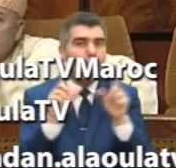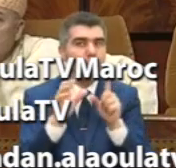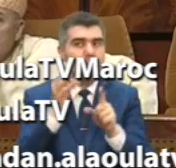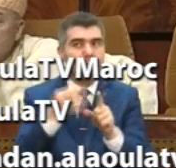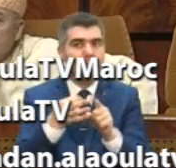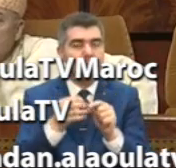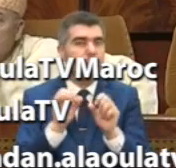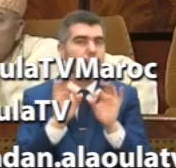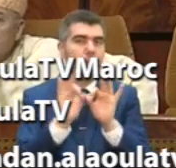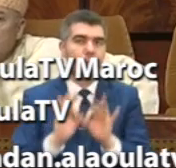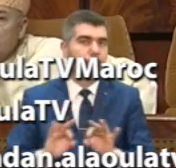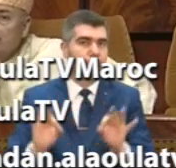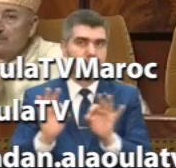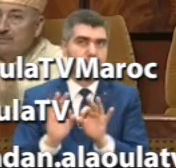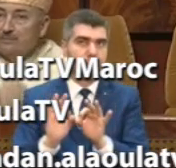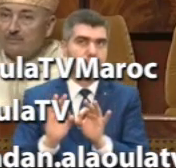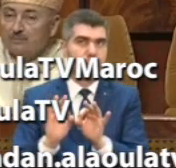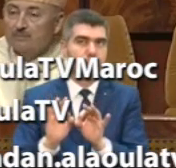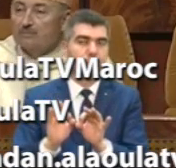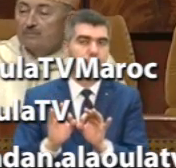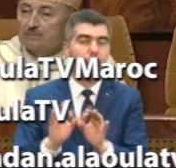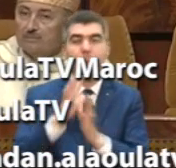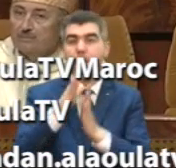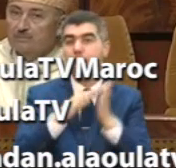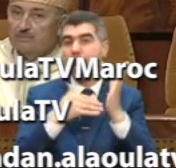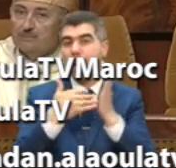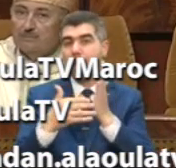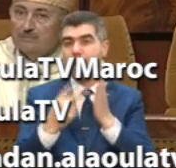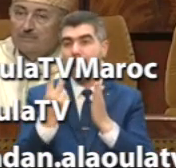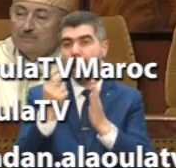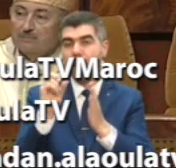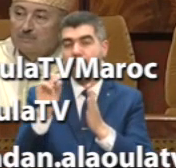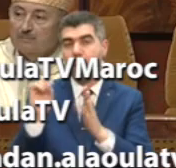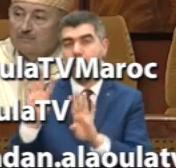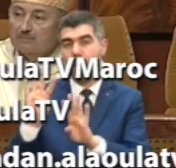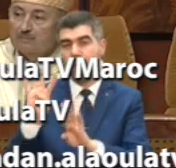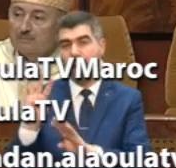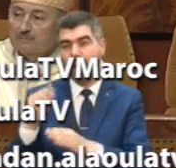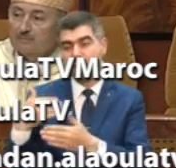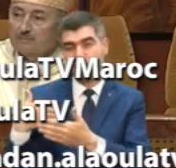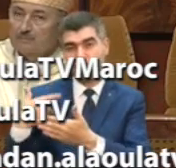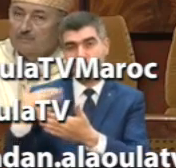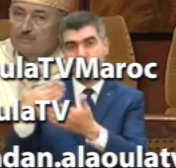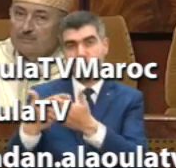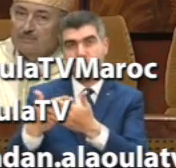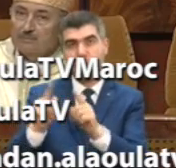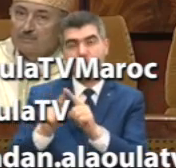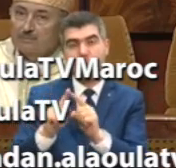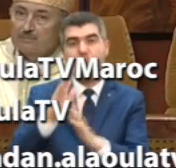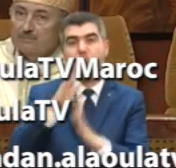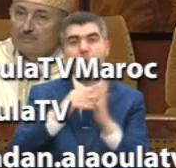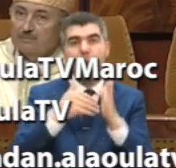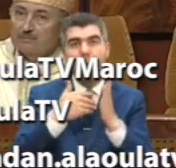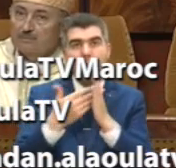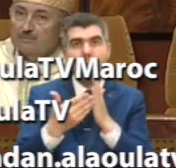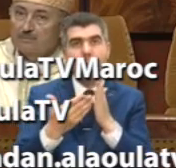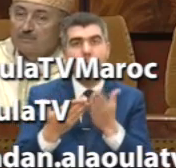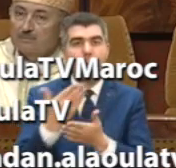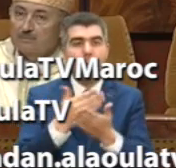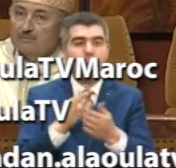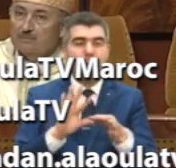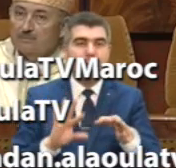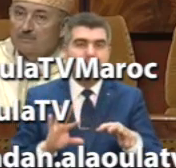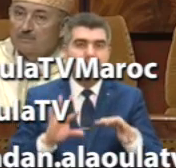في هذا الملف. هذا بدا البرنامج في 2004، من 2004 للآن صافي انتهت هذه البرامج وانتهت